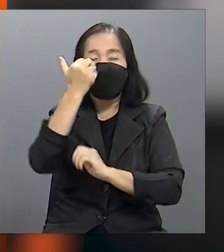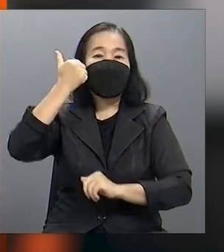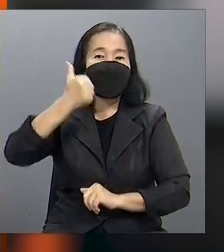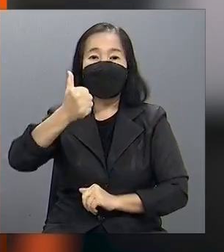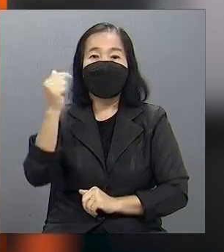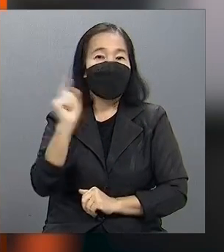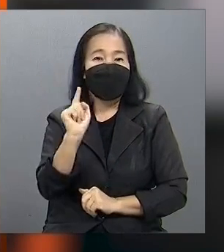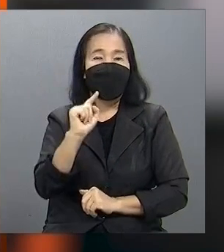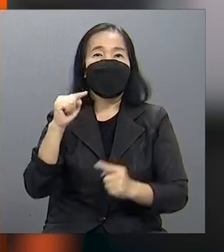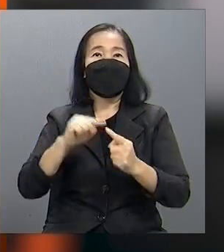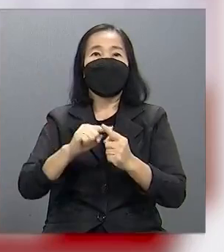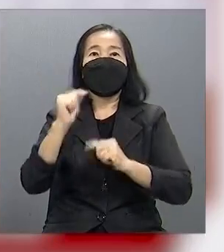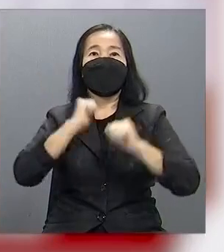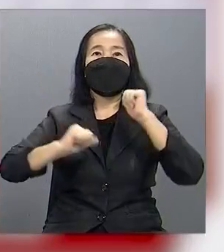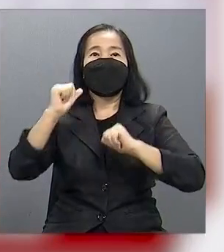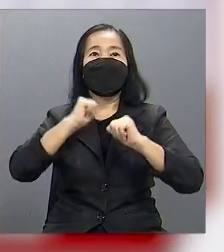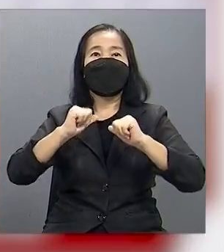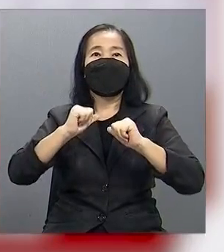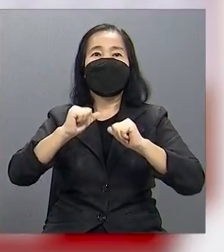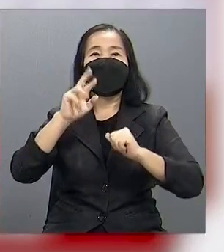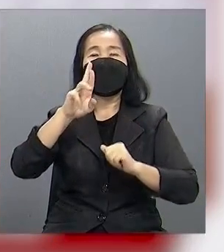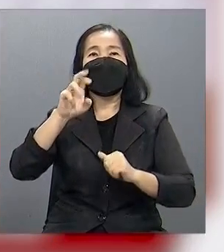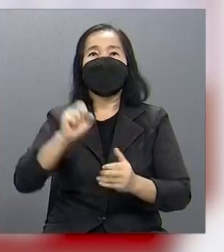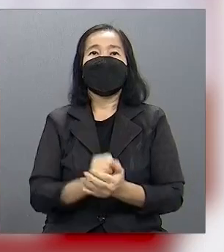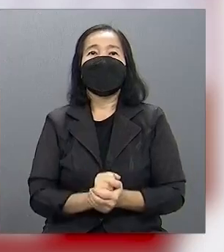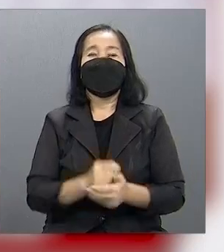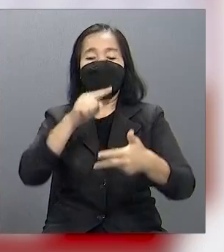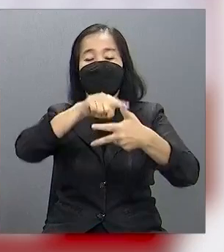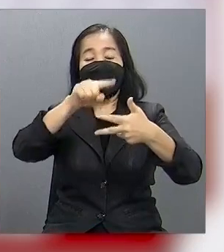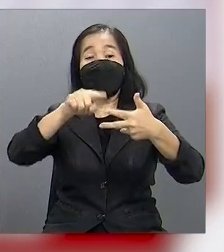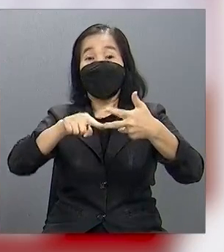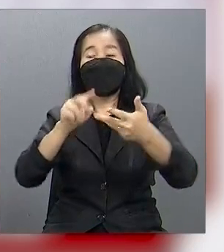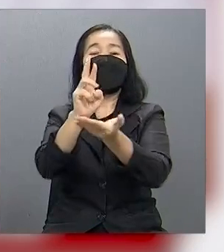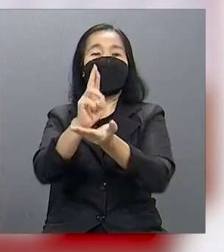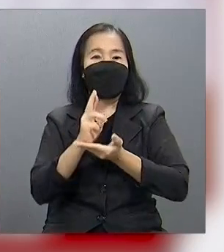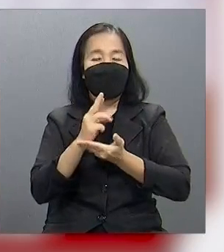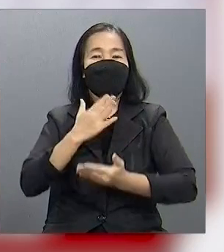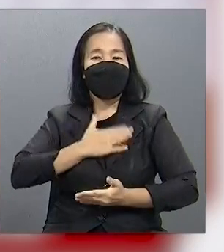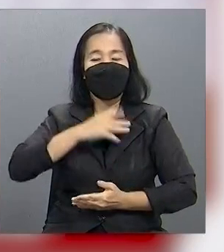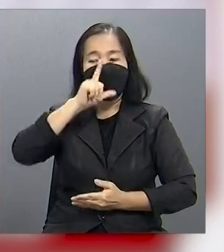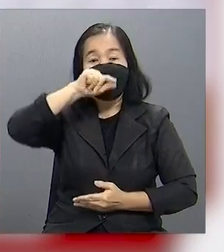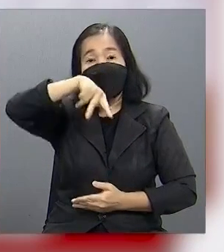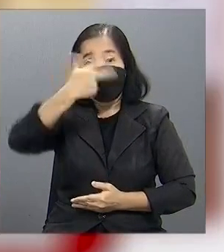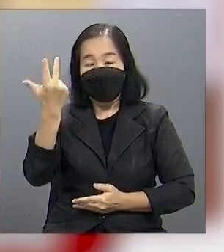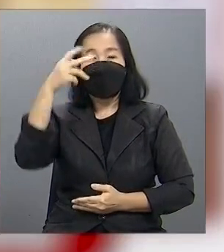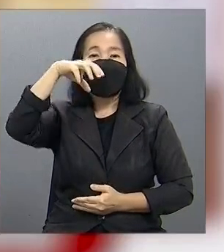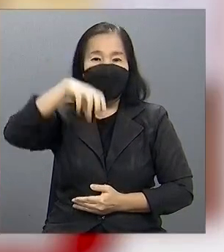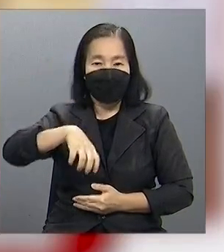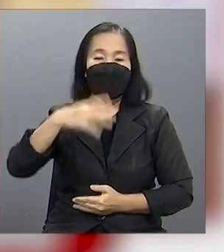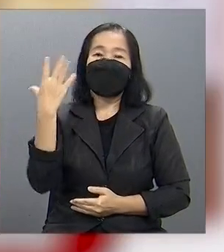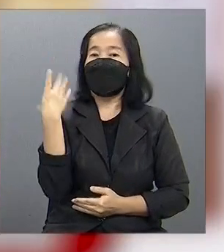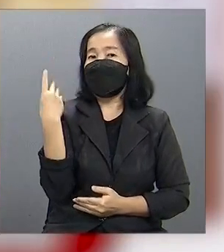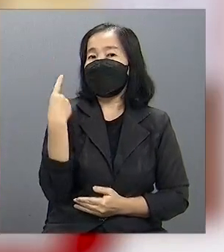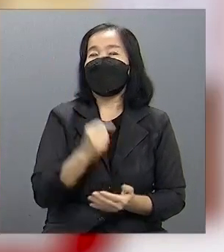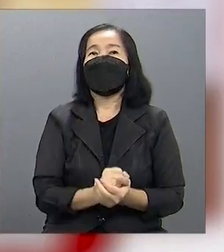ครเรื่อง Reunion เรียนอยู่นี่ ก็คือเราได้3รางวัลด้วยกันจากเวทีคมชัดลึกอวอร์ดกันเมื่อวานนะคะแล้วก็ถ้าเกิดพูดถึงละ